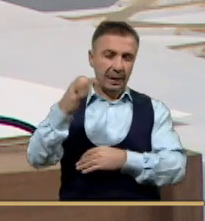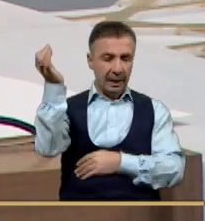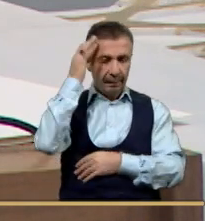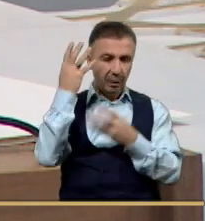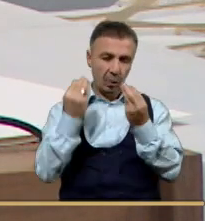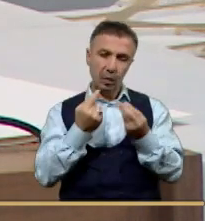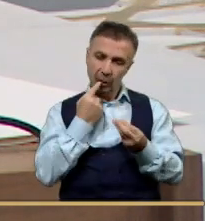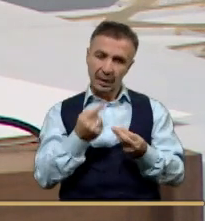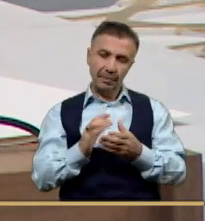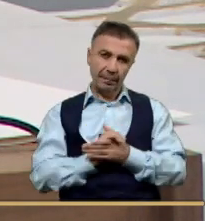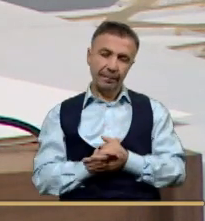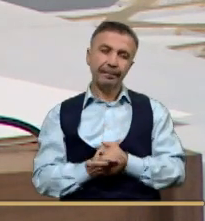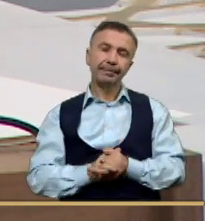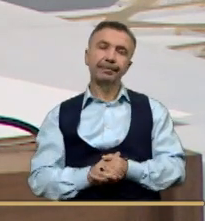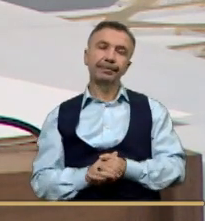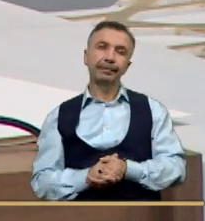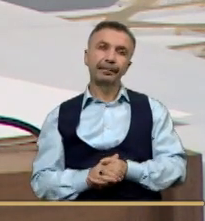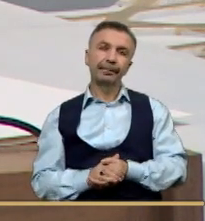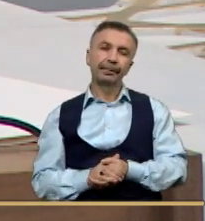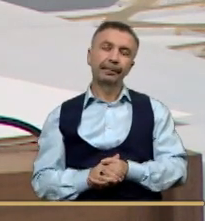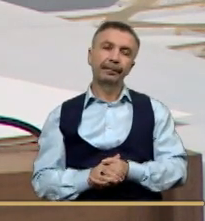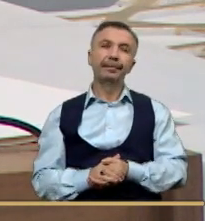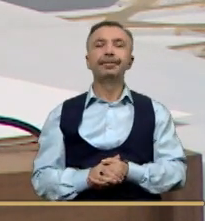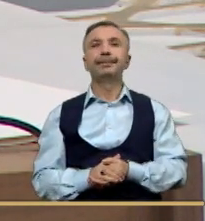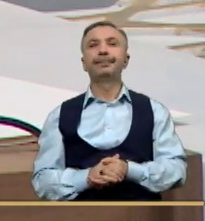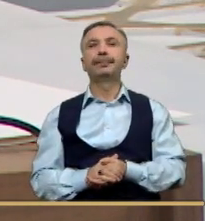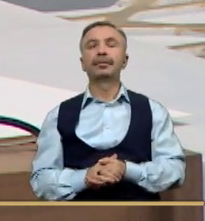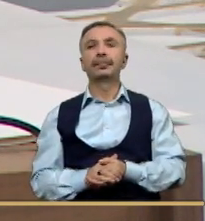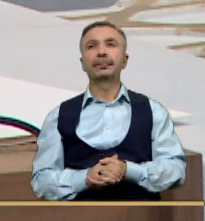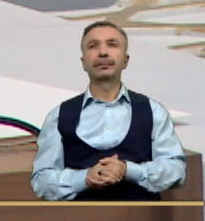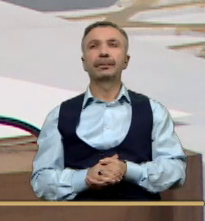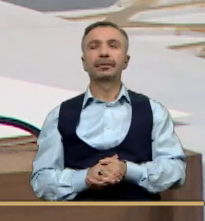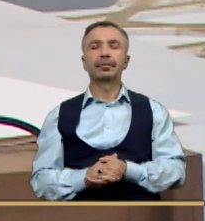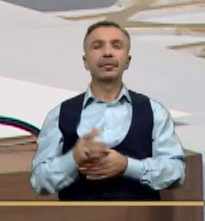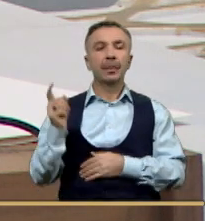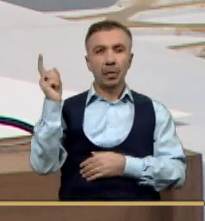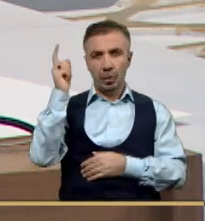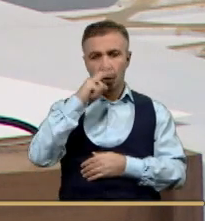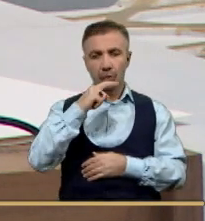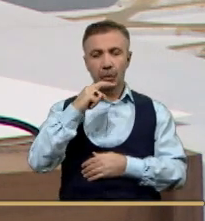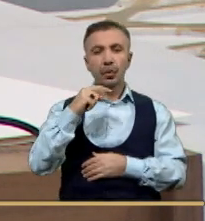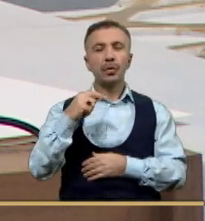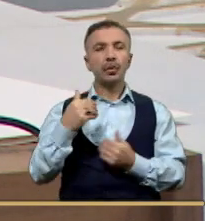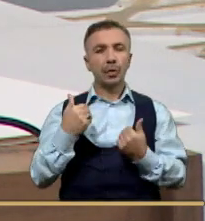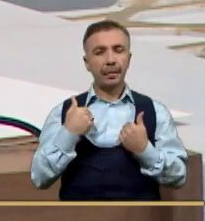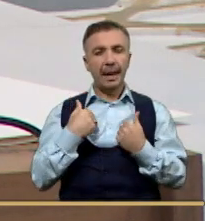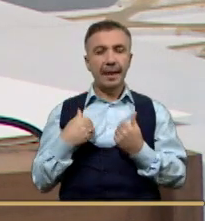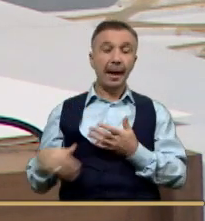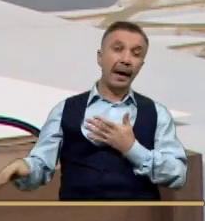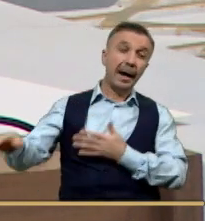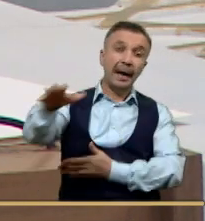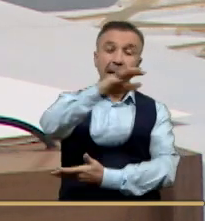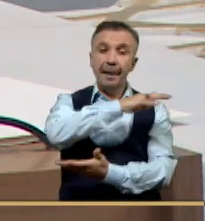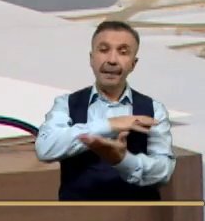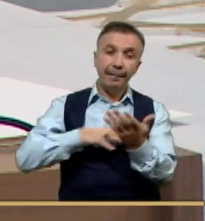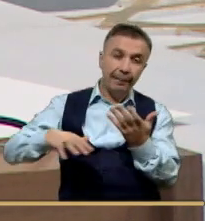İnni ehafullâhe rabbel âlemîn, çünkü ben alemlerin